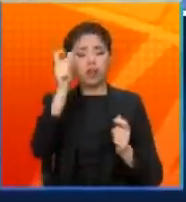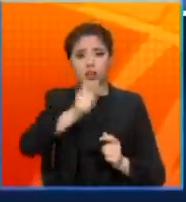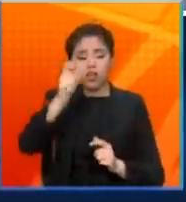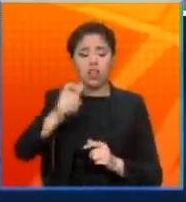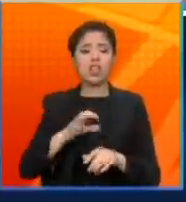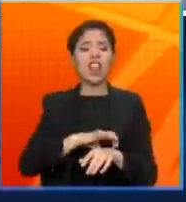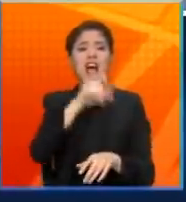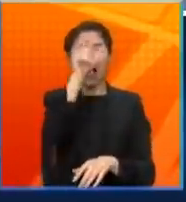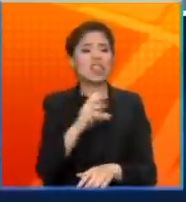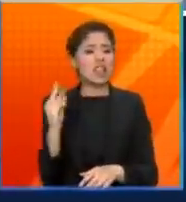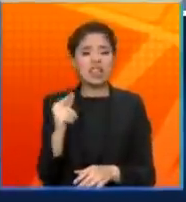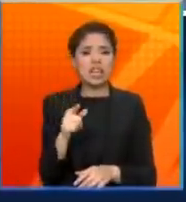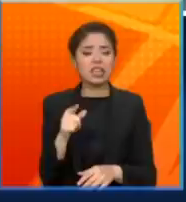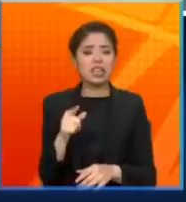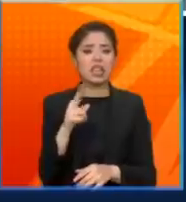enfekte sayımız